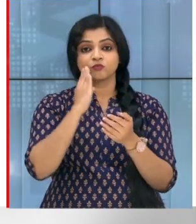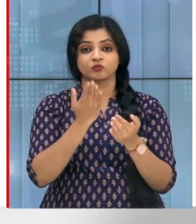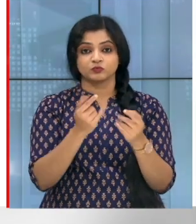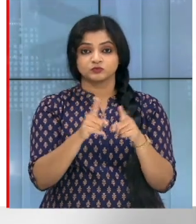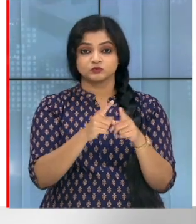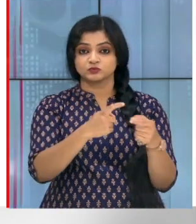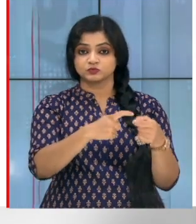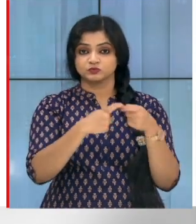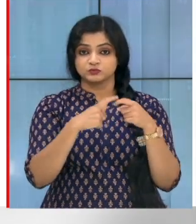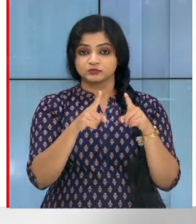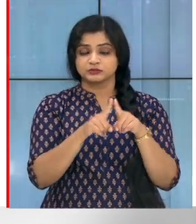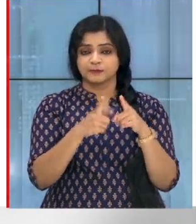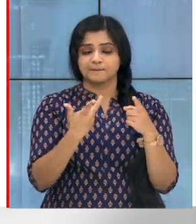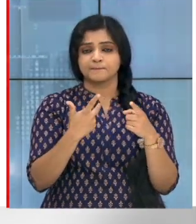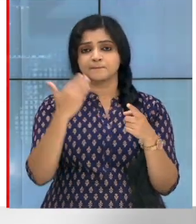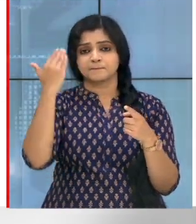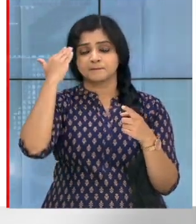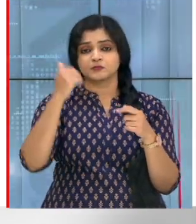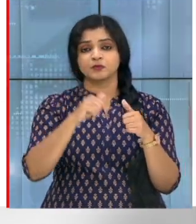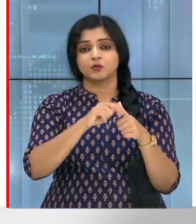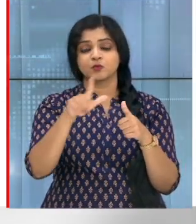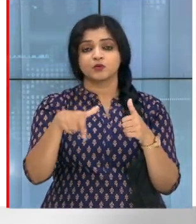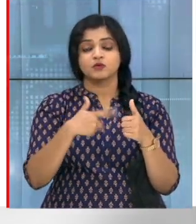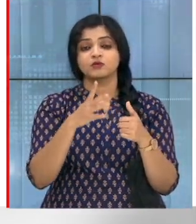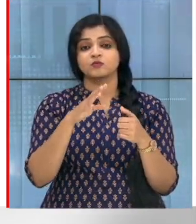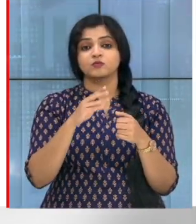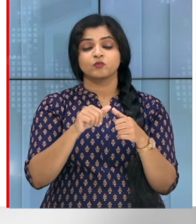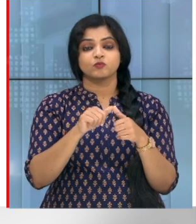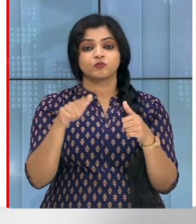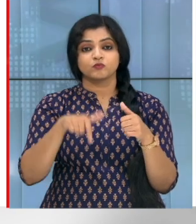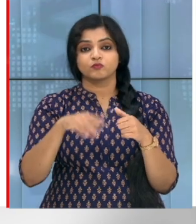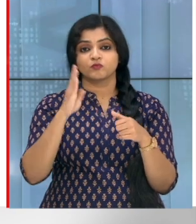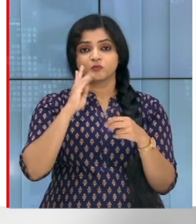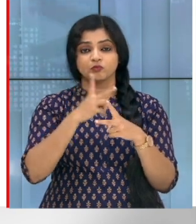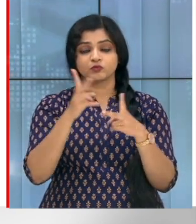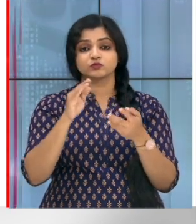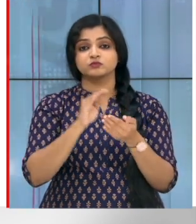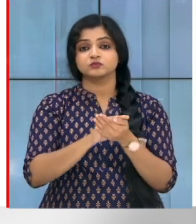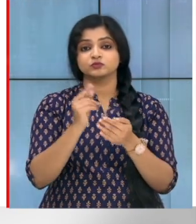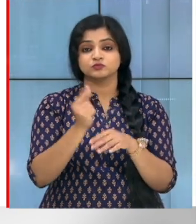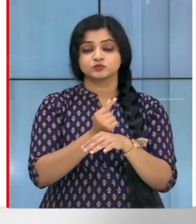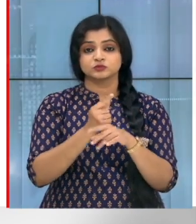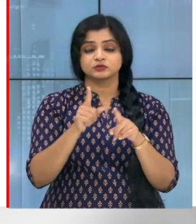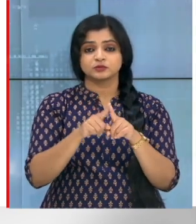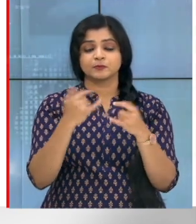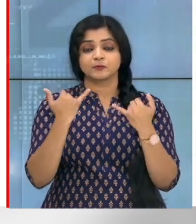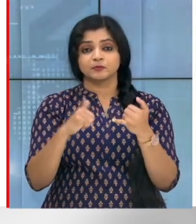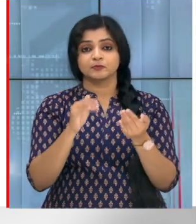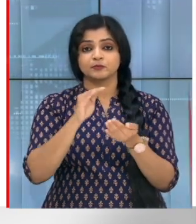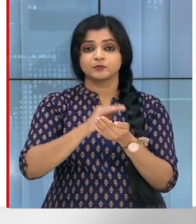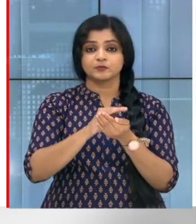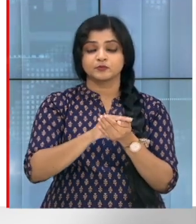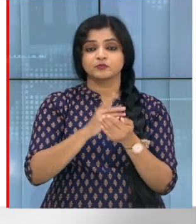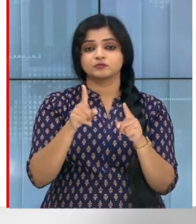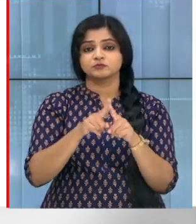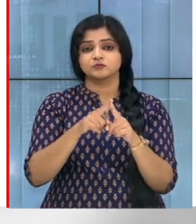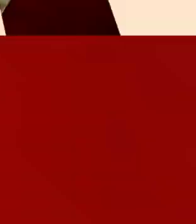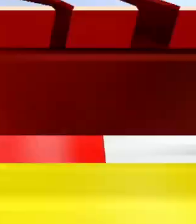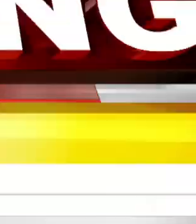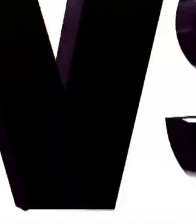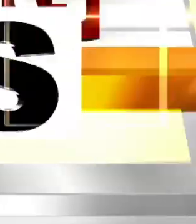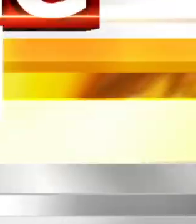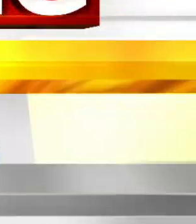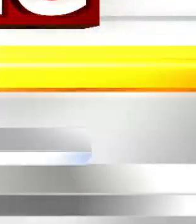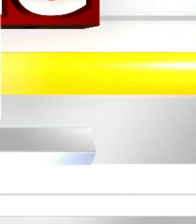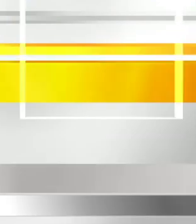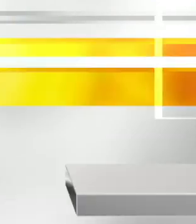ഹാജരാക്കാൻ ആവശ്യപ്പെടുമെന്നോ കരുതി എല്ലാവരും എപ്പോഴും എല്ലാ ഉപകരണങ്ങളും ഉപയോഗിച്ച് കേടുവന്ന ഉപകരണങ്ങൾ കയ്യിൽ സൂക്ഷിക്കാറില്ല എന്നാണ്